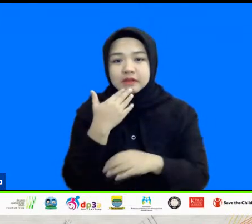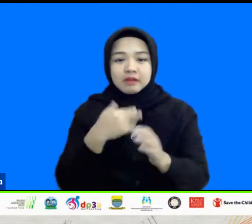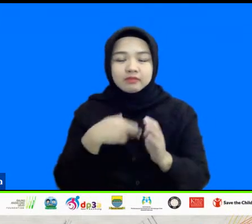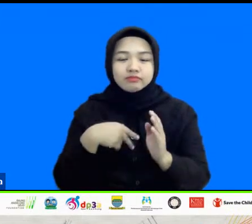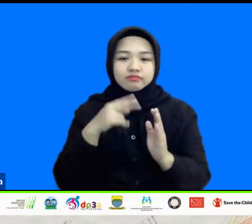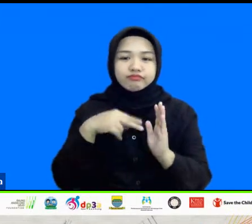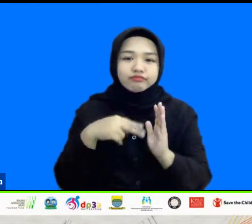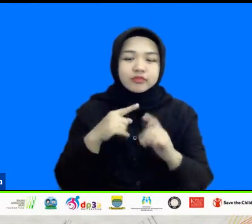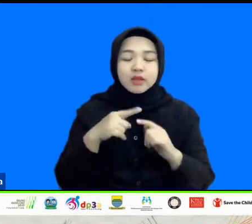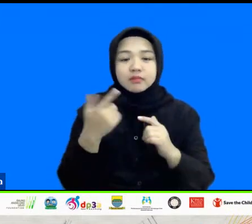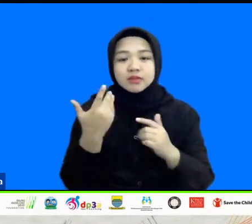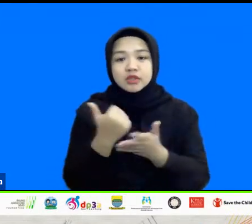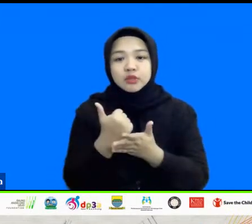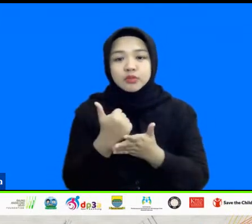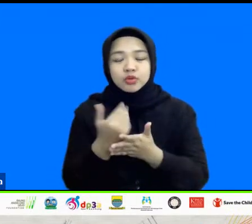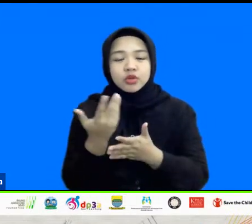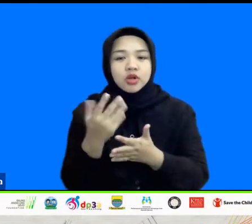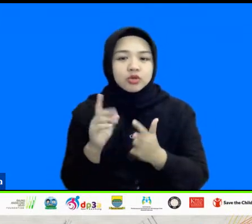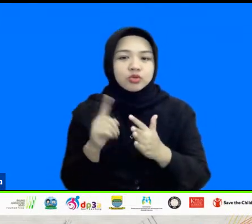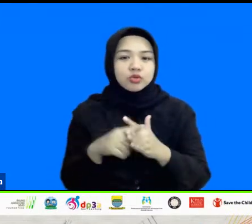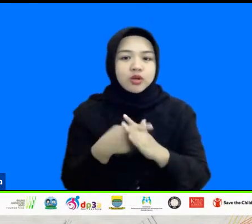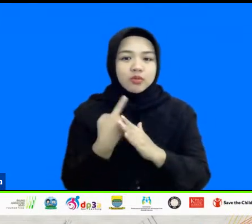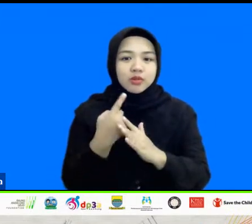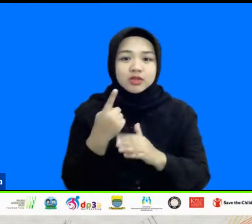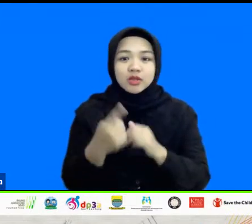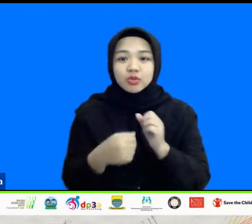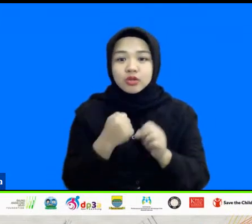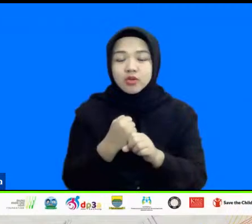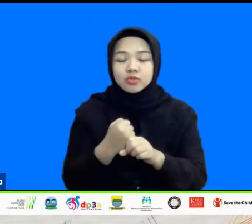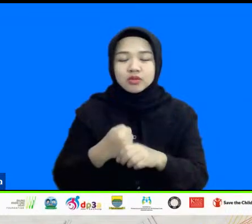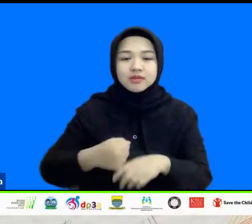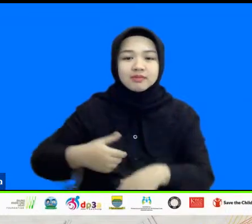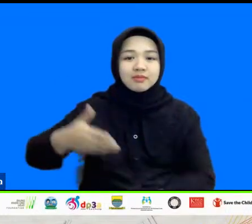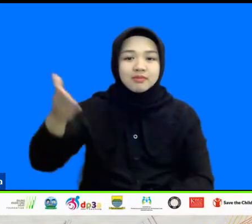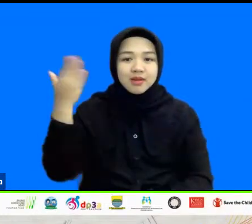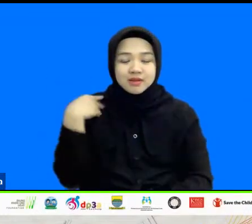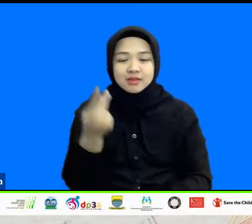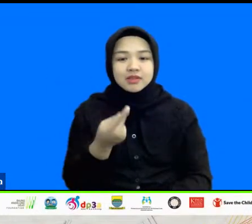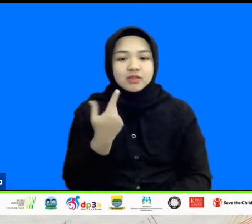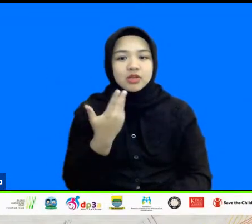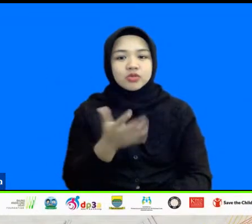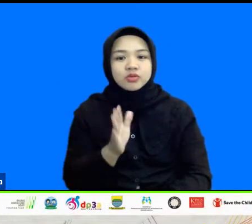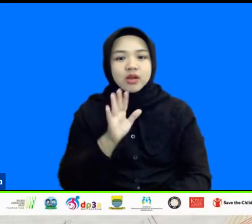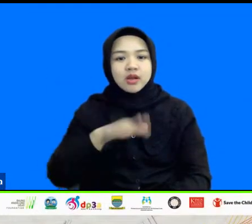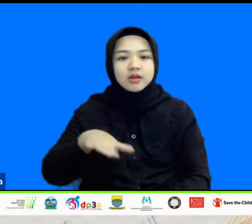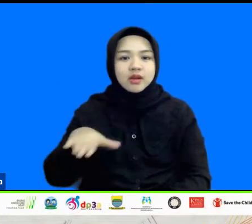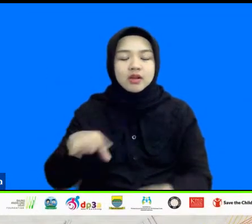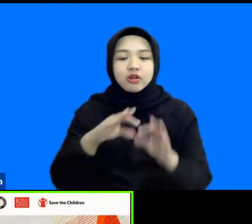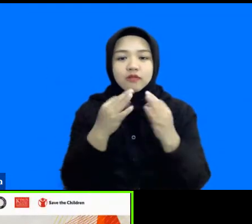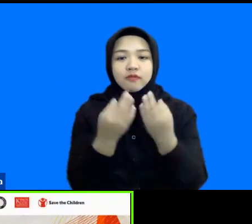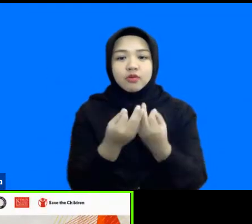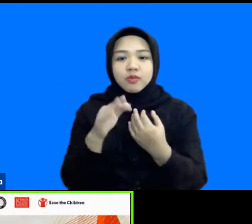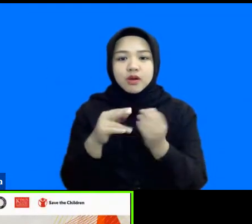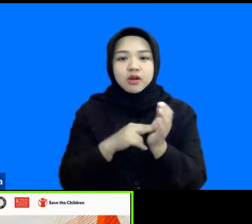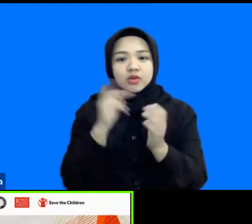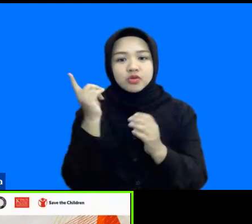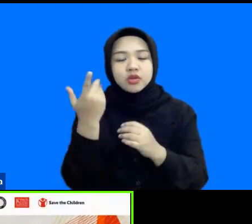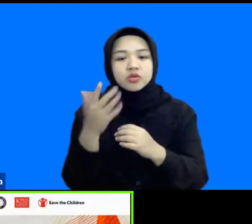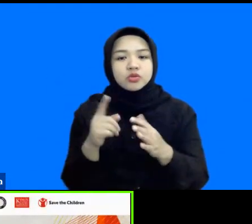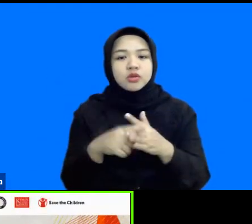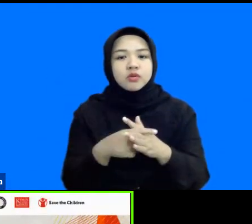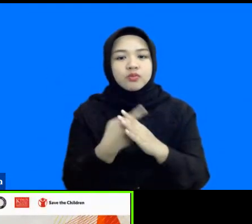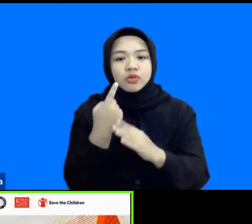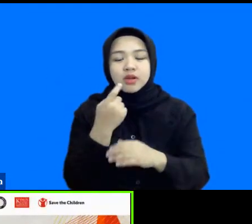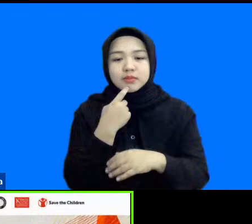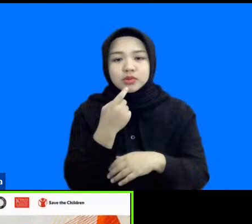tapi sebenarnya sudah mulai setahun kemarin ya, tahun lalu itu kita sebenarnya juga anak-anak Forum Anak Nasional sudah mulai mencoba